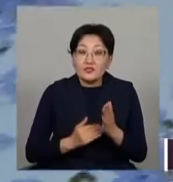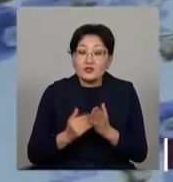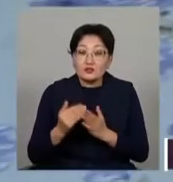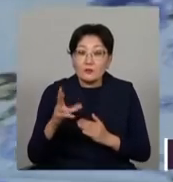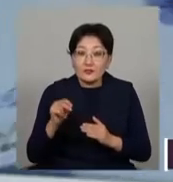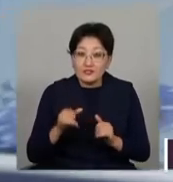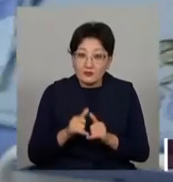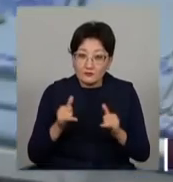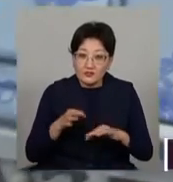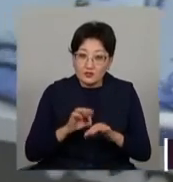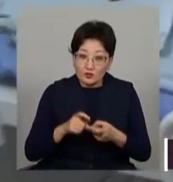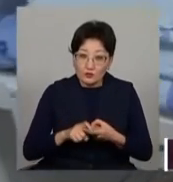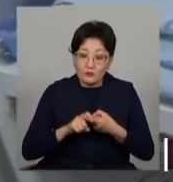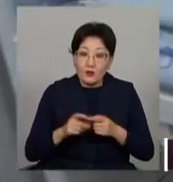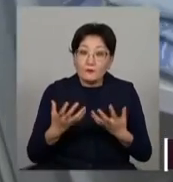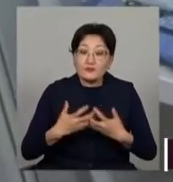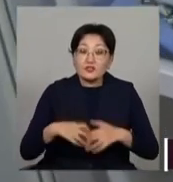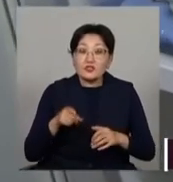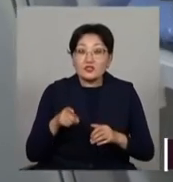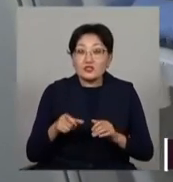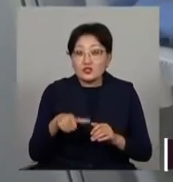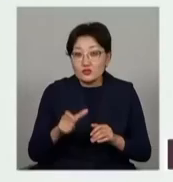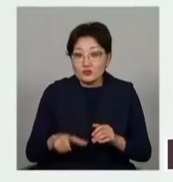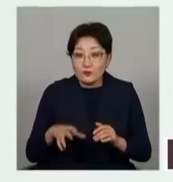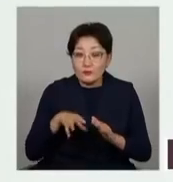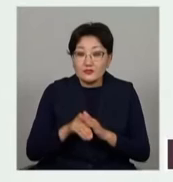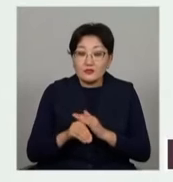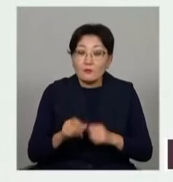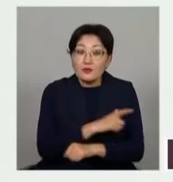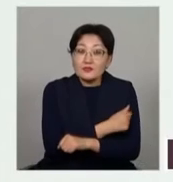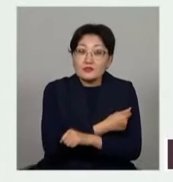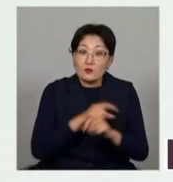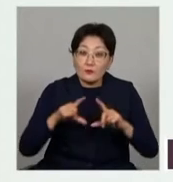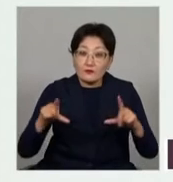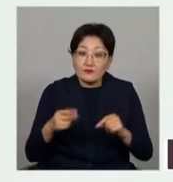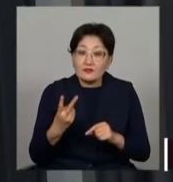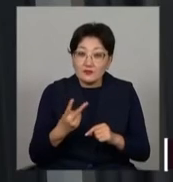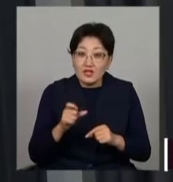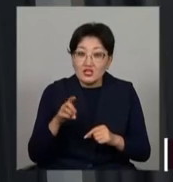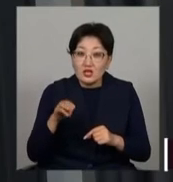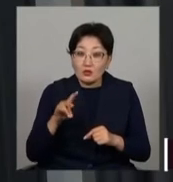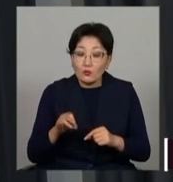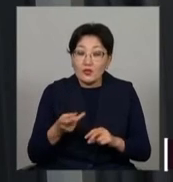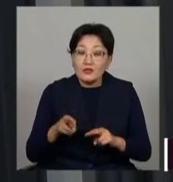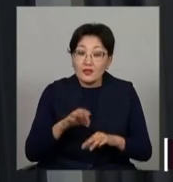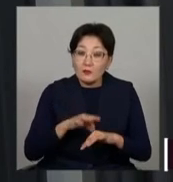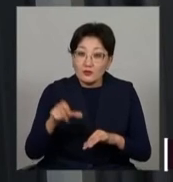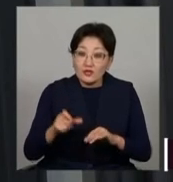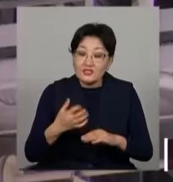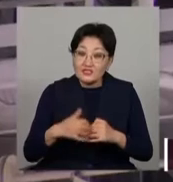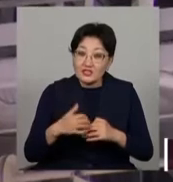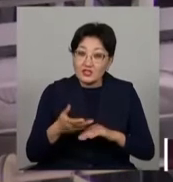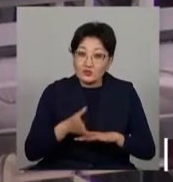увеличения числа инфицированных. Он рассчитан на 1000 человек и относится к медицинской организации второго эшелона для больных средней